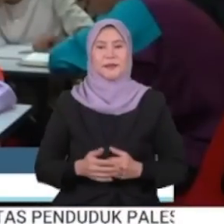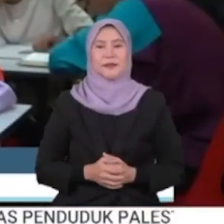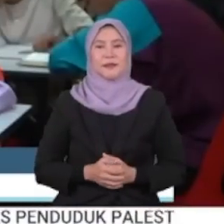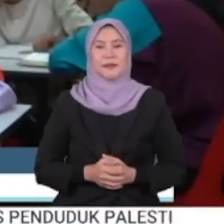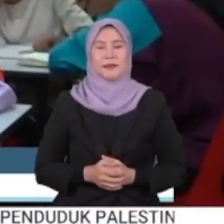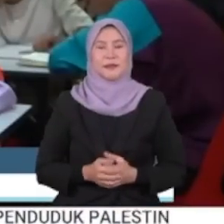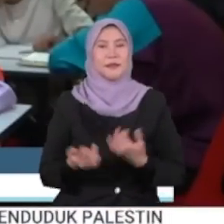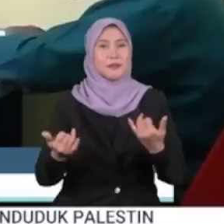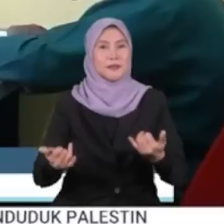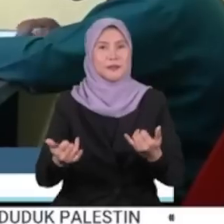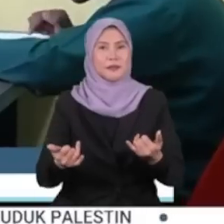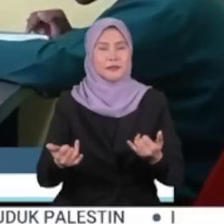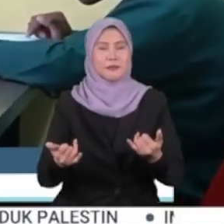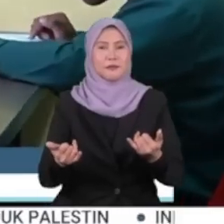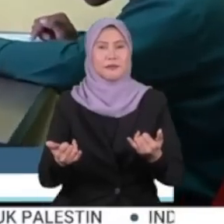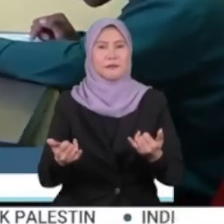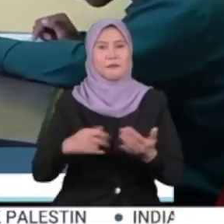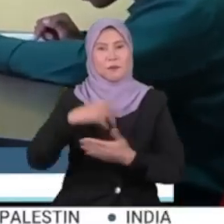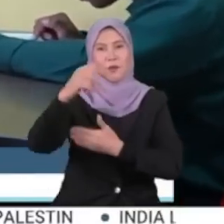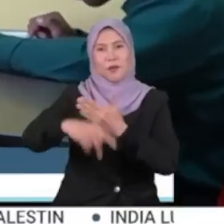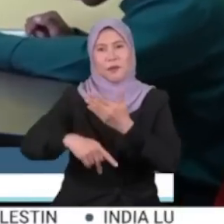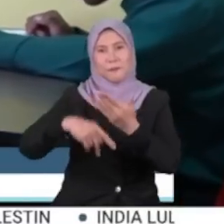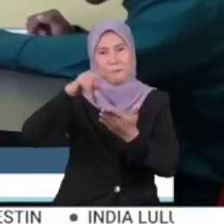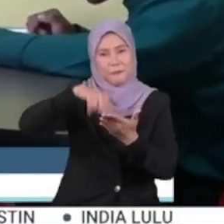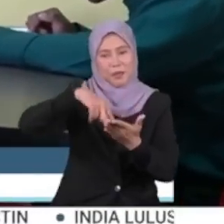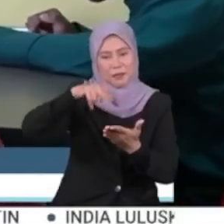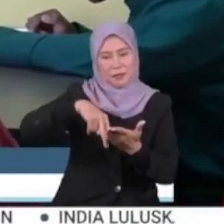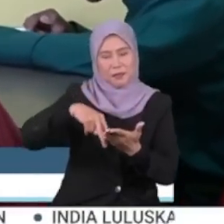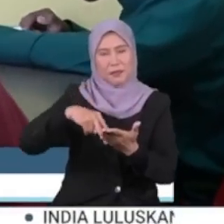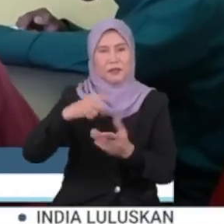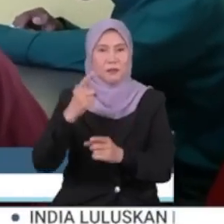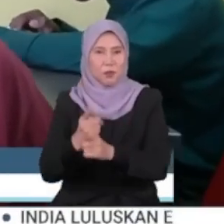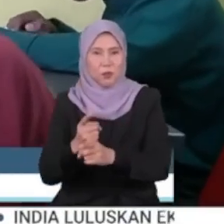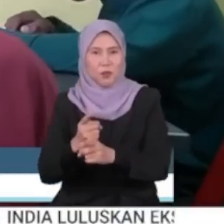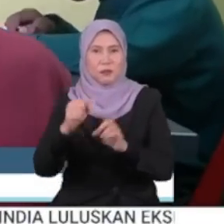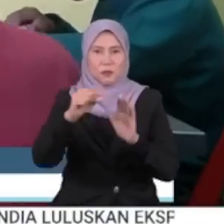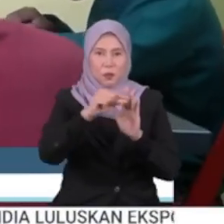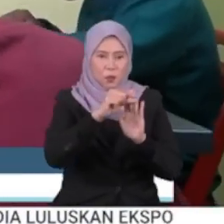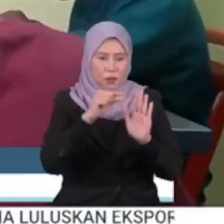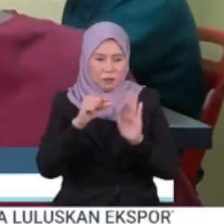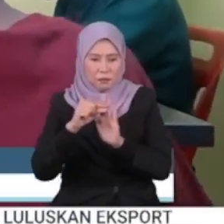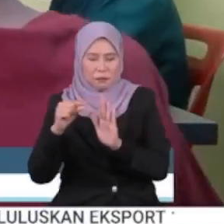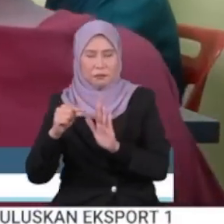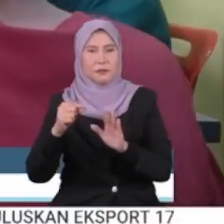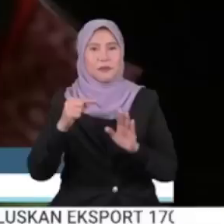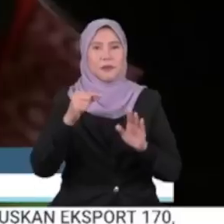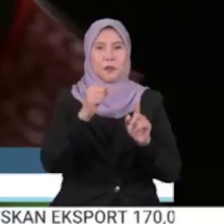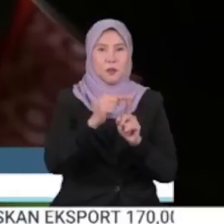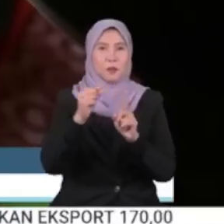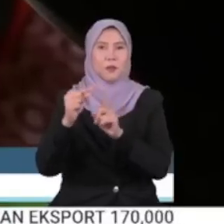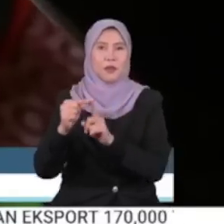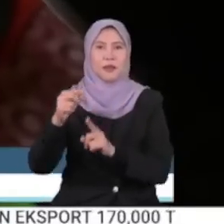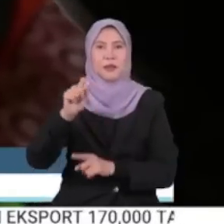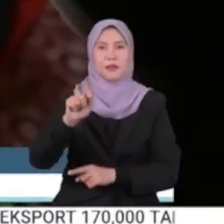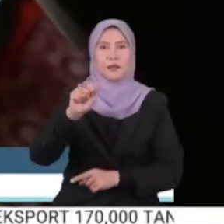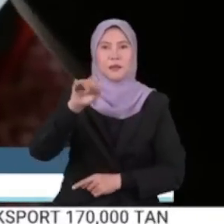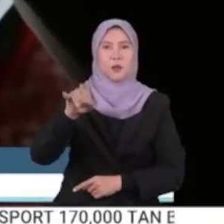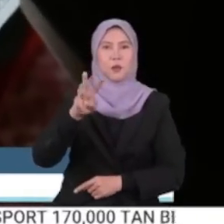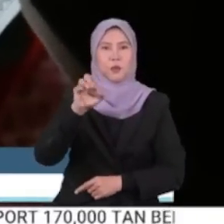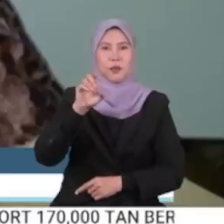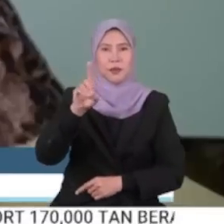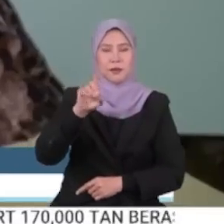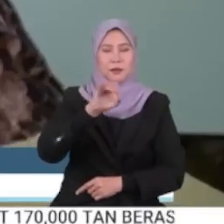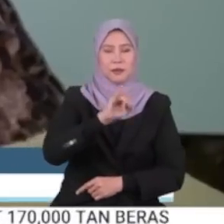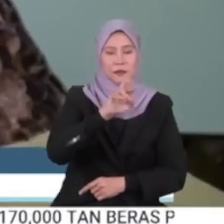sekarang hanya program membaca dan membetulkan hukum tajwid daripada Iqra hingga ke Al-Quran